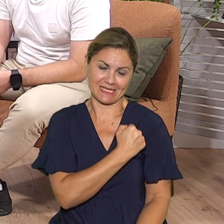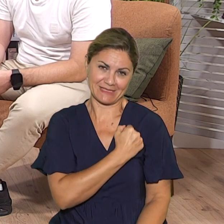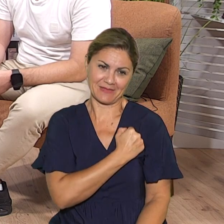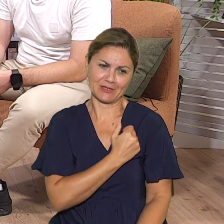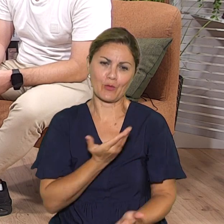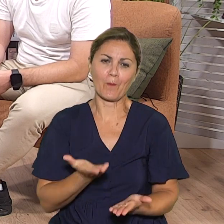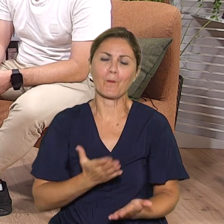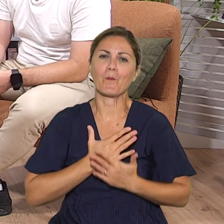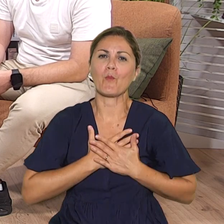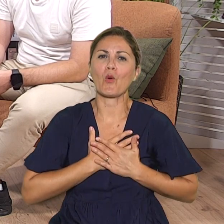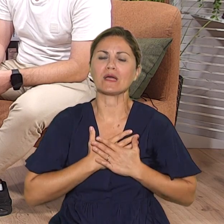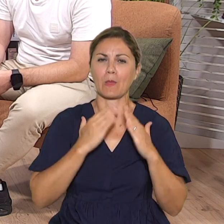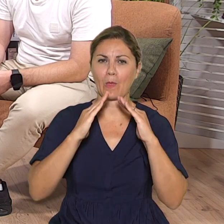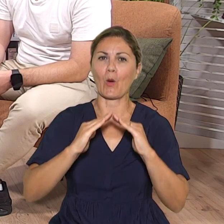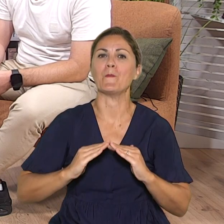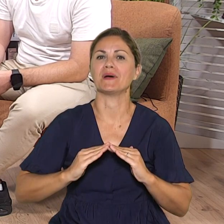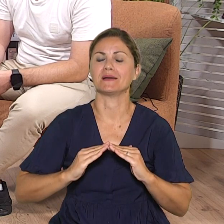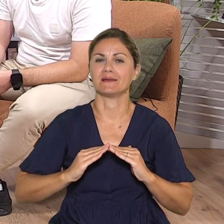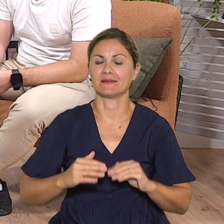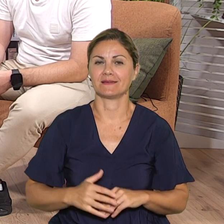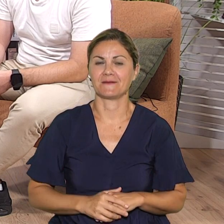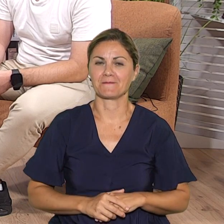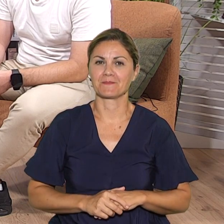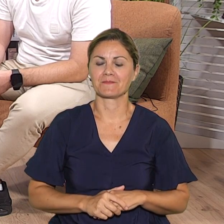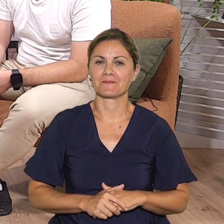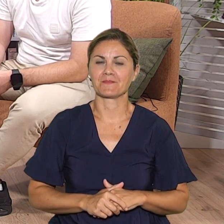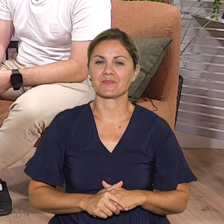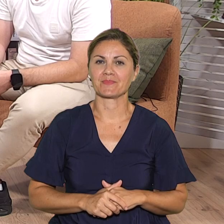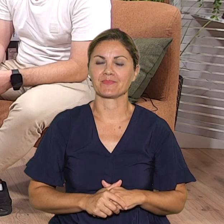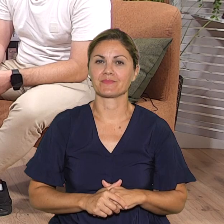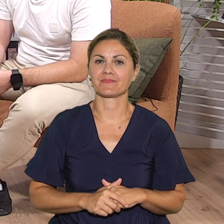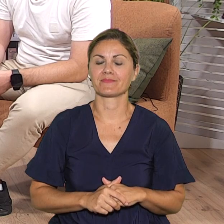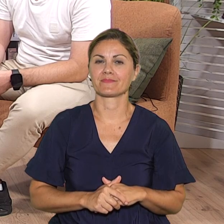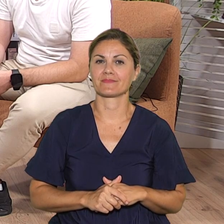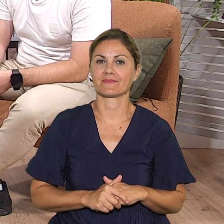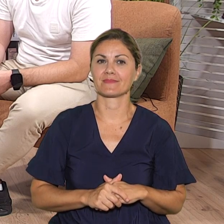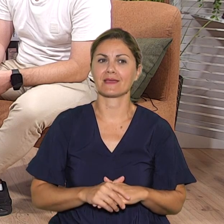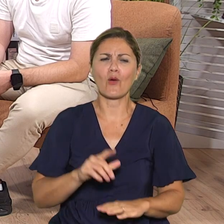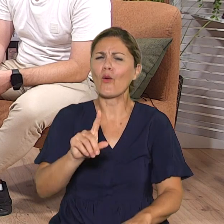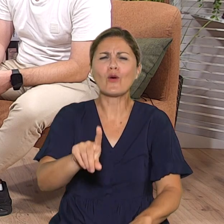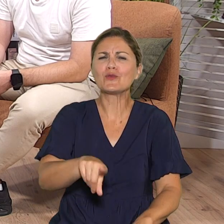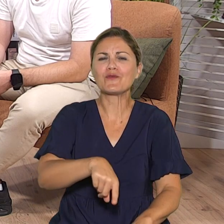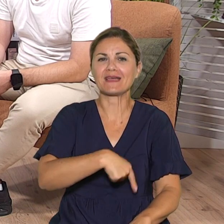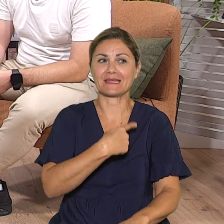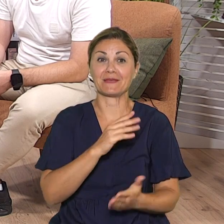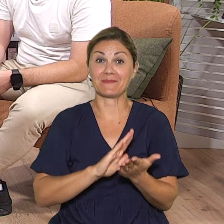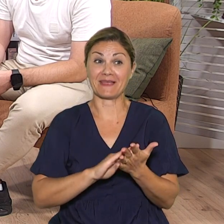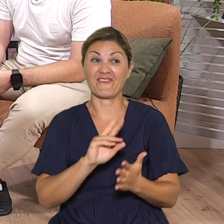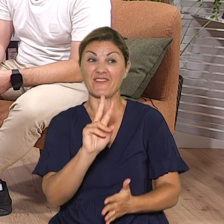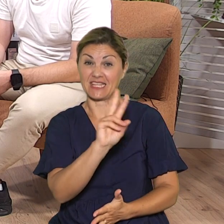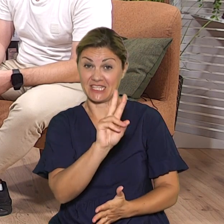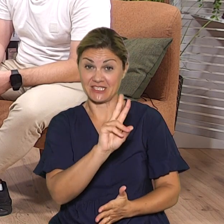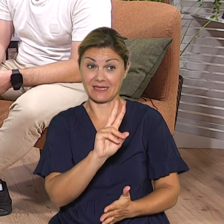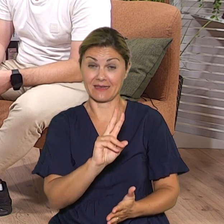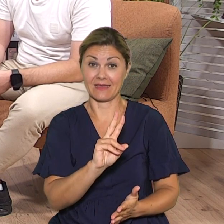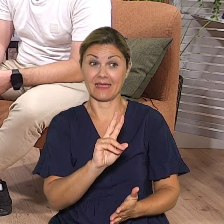domom. Kao da to jednostavno... To je od uvijek, i kad sam bila u Vinišću, ja sam maštala o